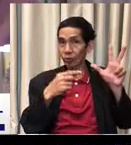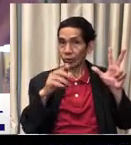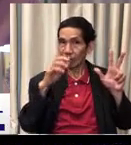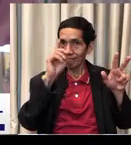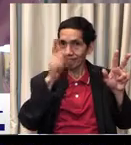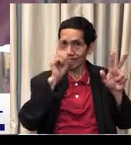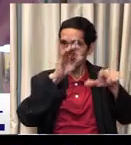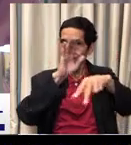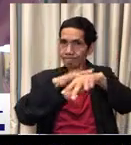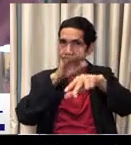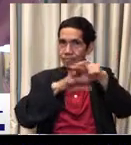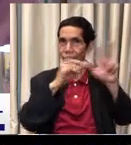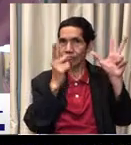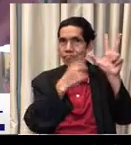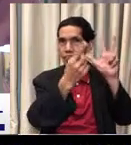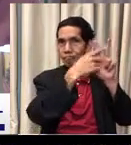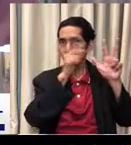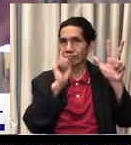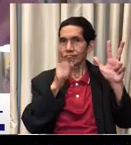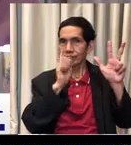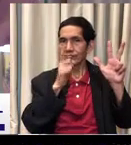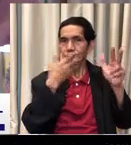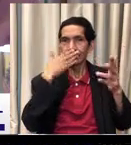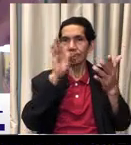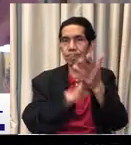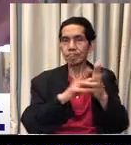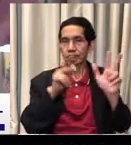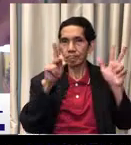Kundi ba naman kayo salbahe?